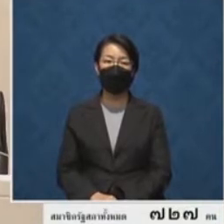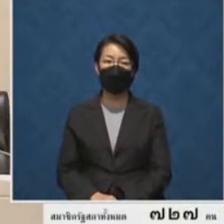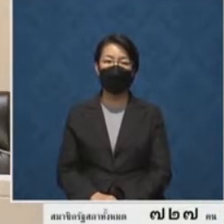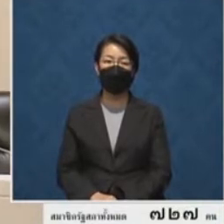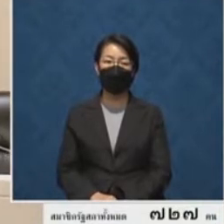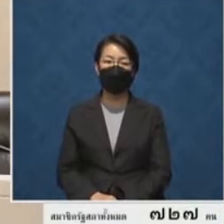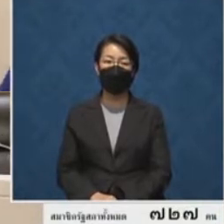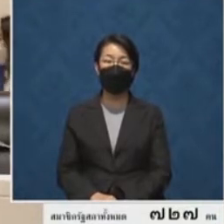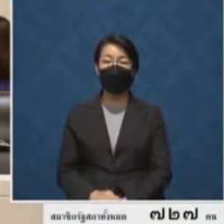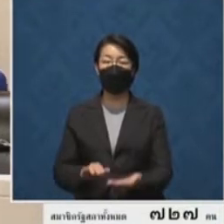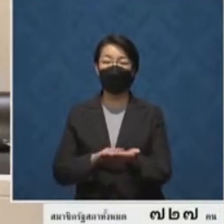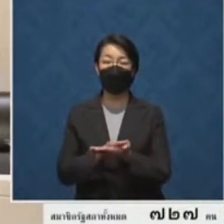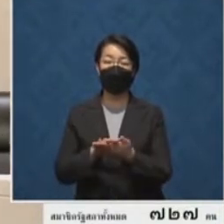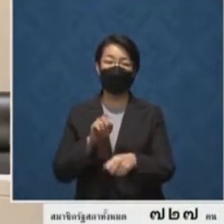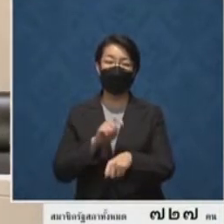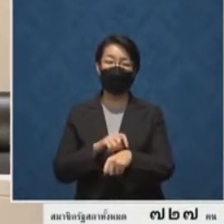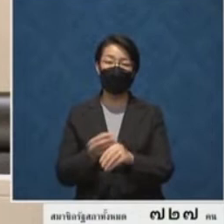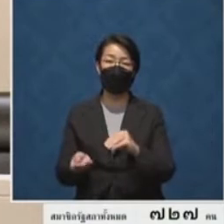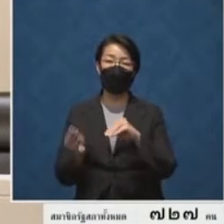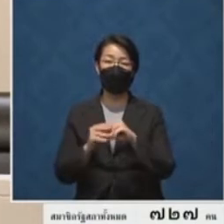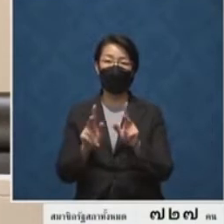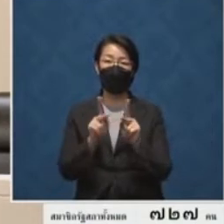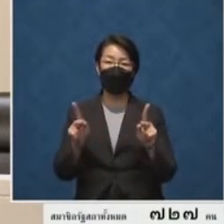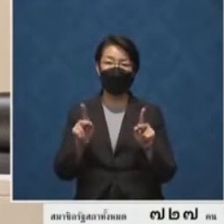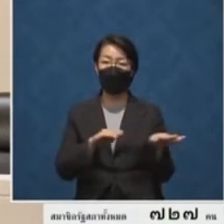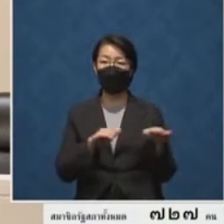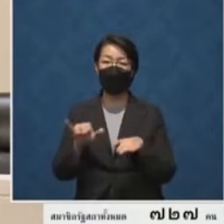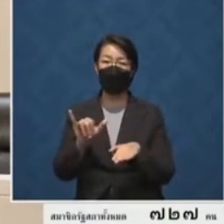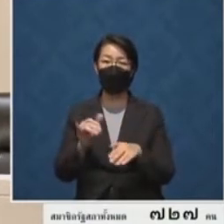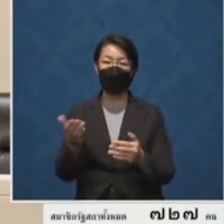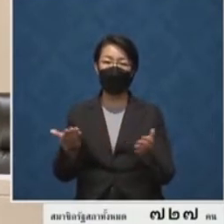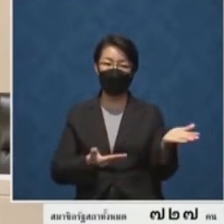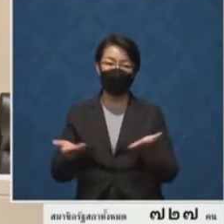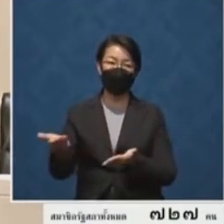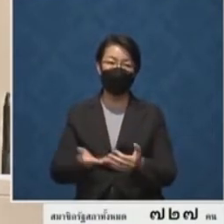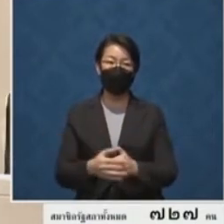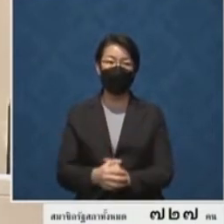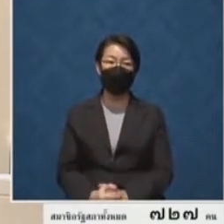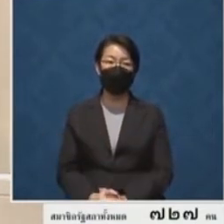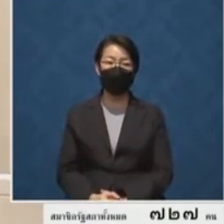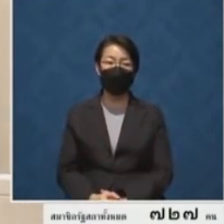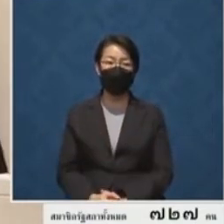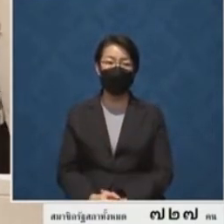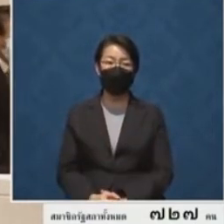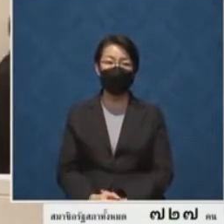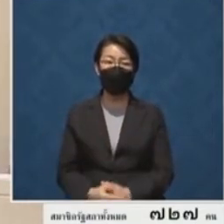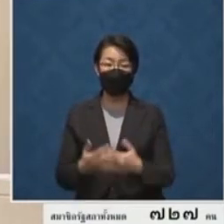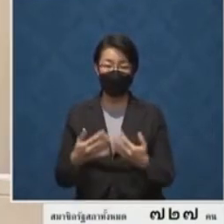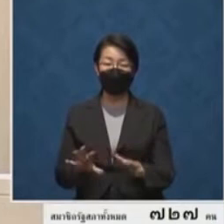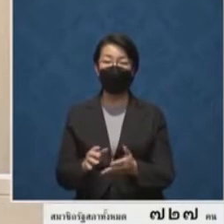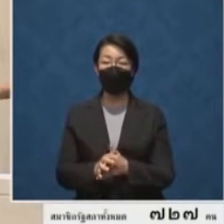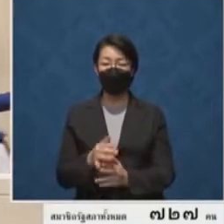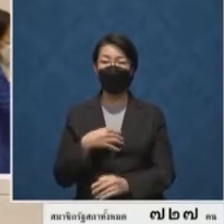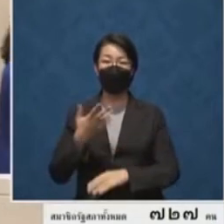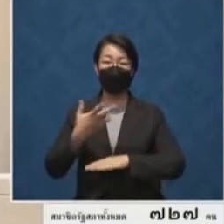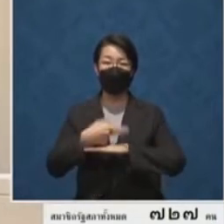ขออนุญาตให้เวลากรรมการนับคะแนนสักนิดนะครับเมื่อพบแล้วจะได้ทำความเข้าใจกระบวนการวิธีการ